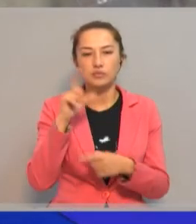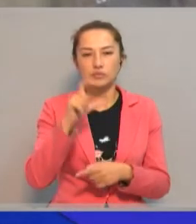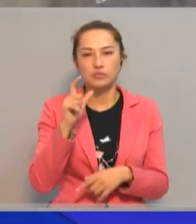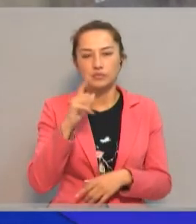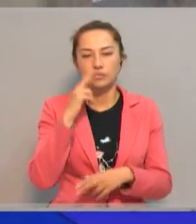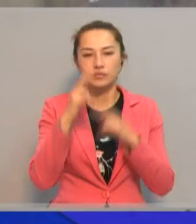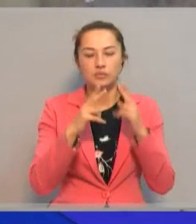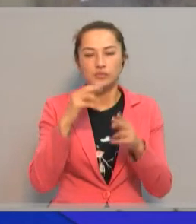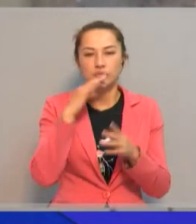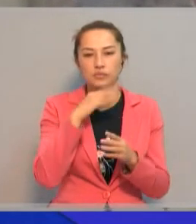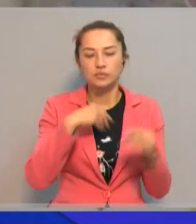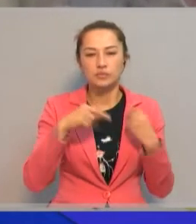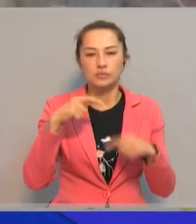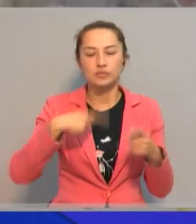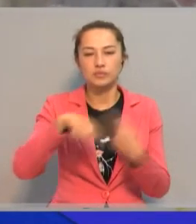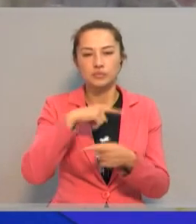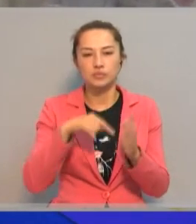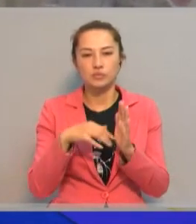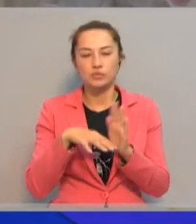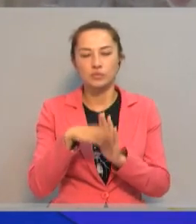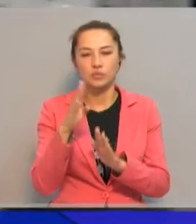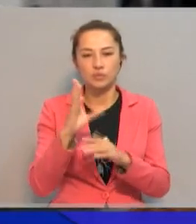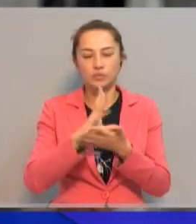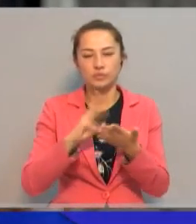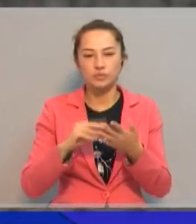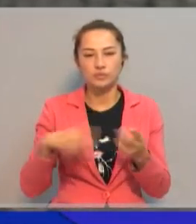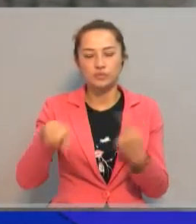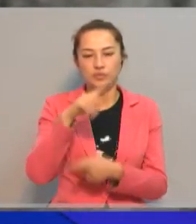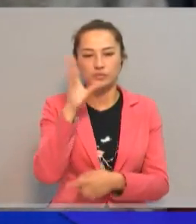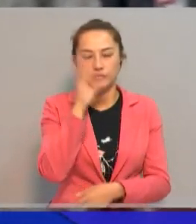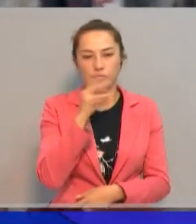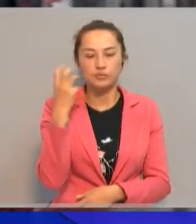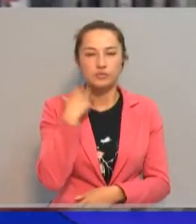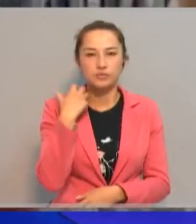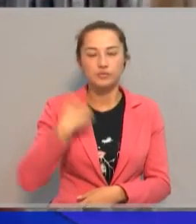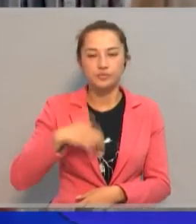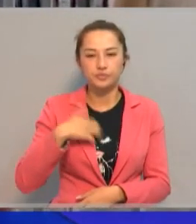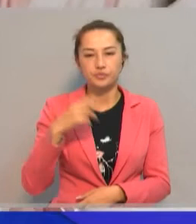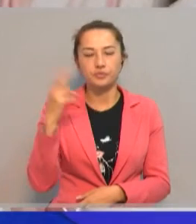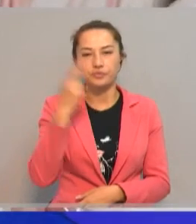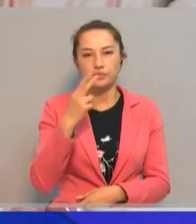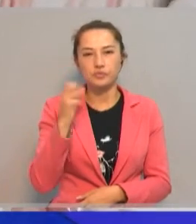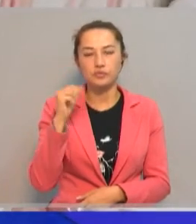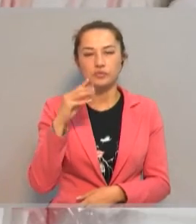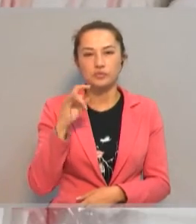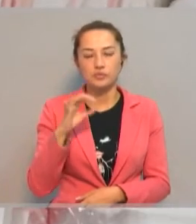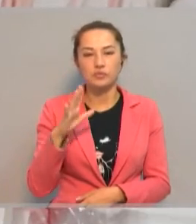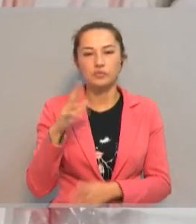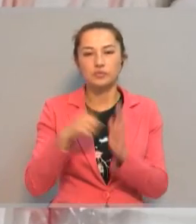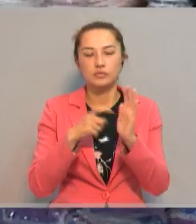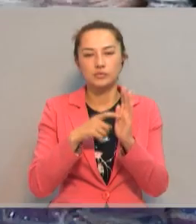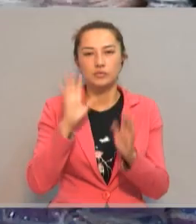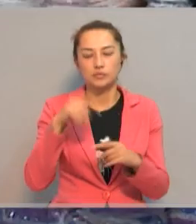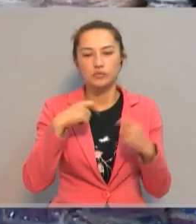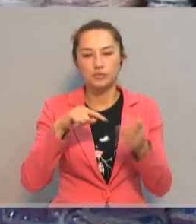сұранысын дөп тапқан іскер әйелдің бұл ісі көпке үлгі. Алдағы уақытта кәсіпкерлер Тараз, Қызылорда, Алматы, Нұрсұлтан, Атырау, Қарағанды қалаларынан